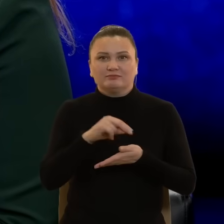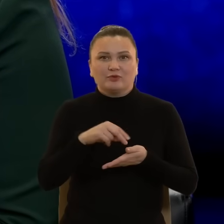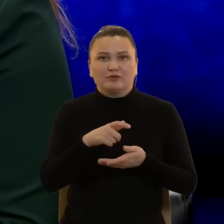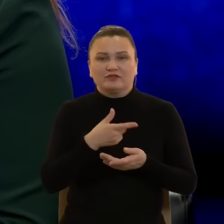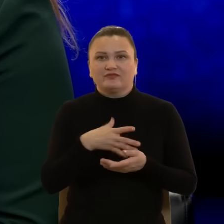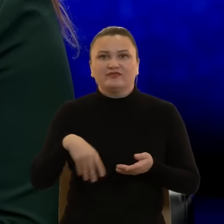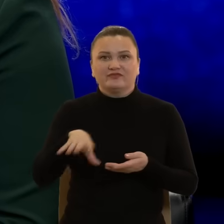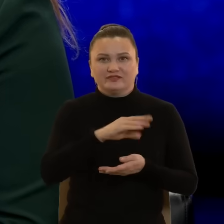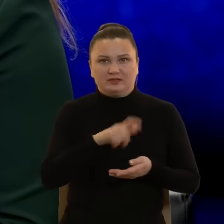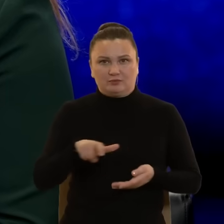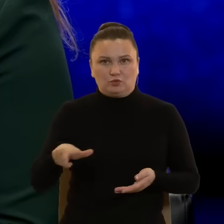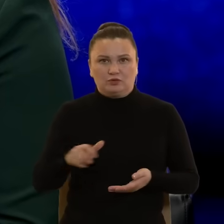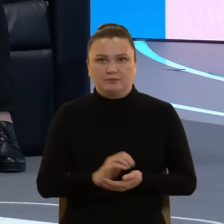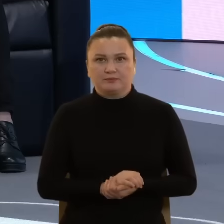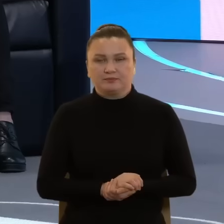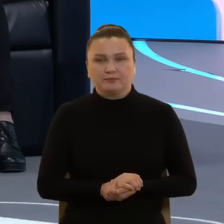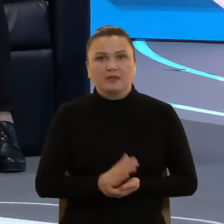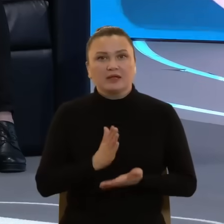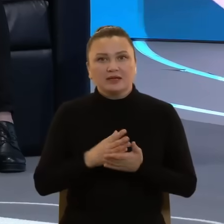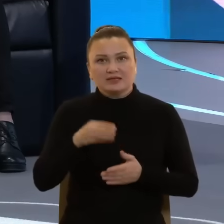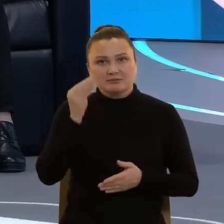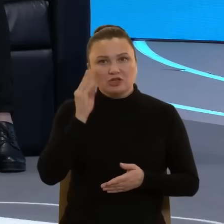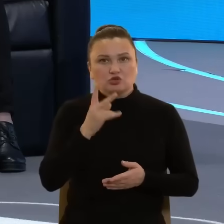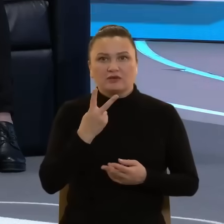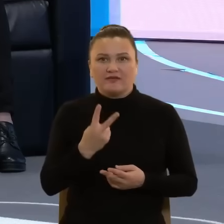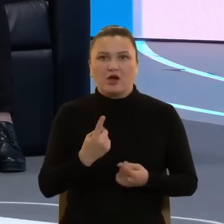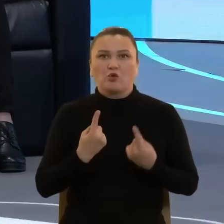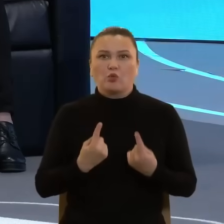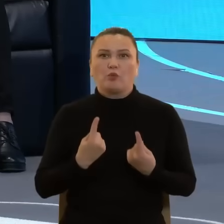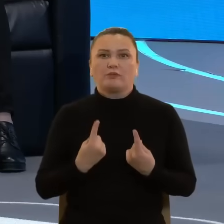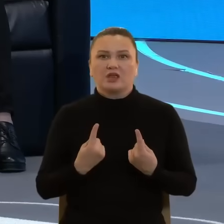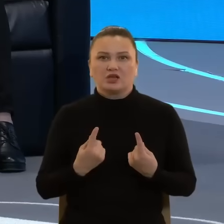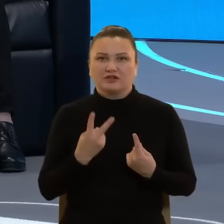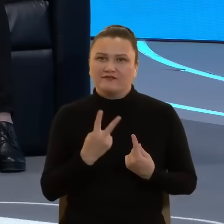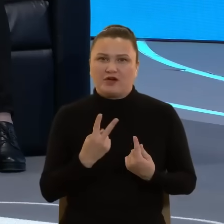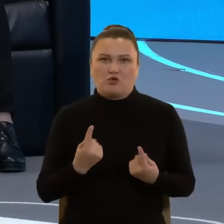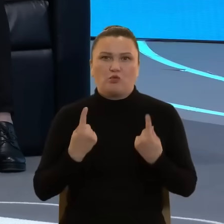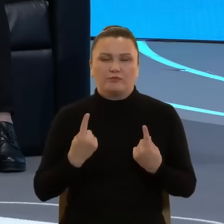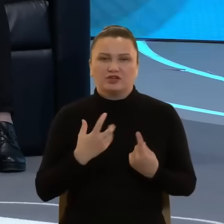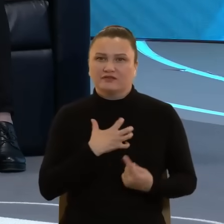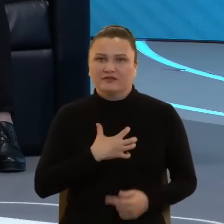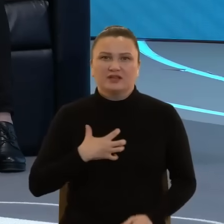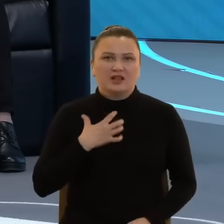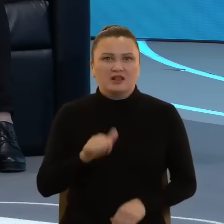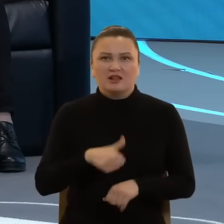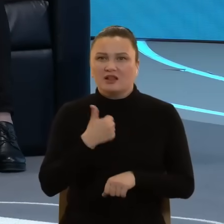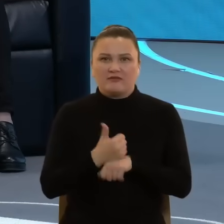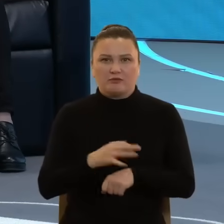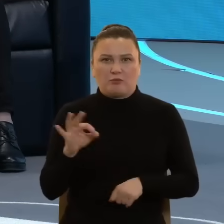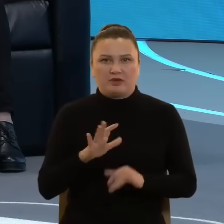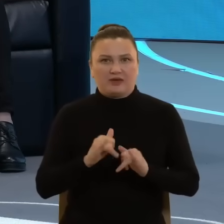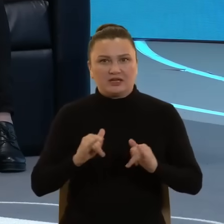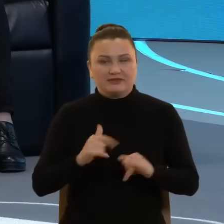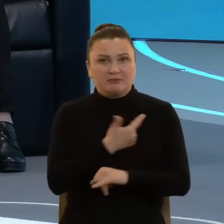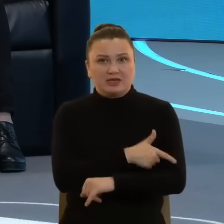препаратов широким слоям населения. Есть мнение, что два крупнейших знаковых, главных моментов